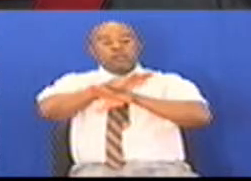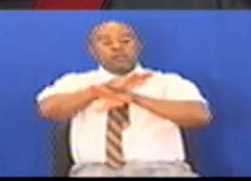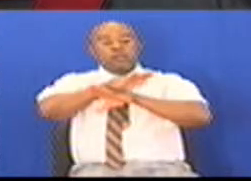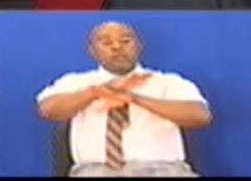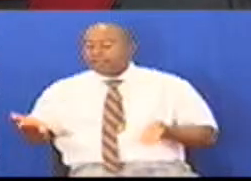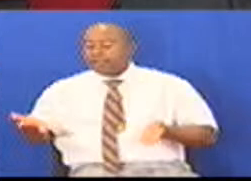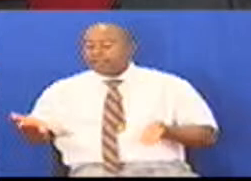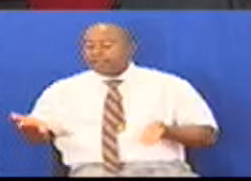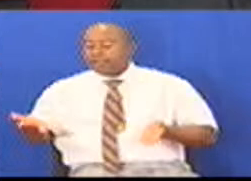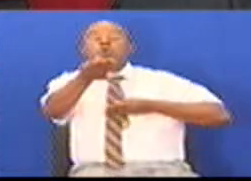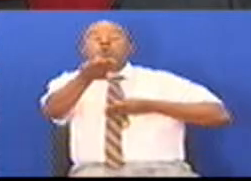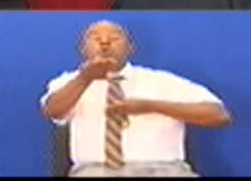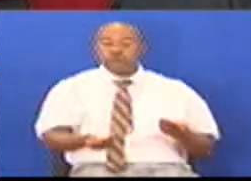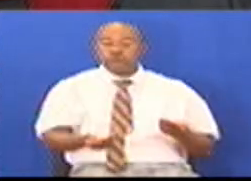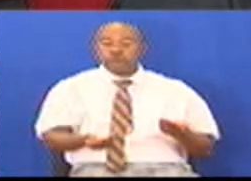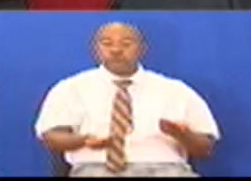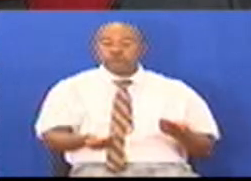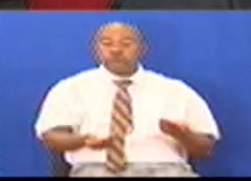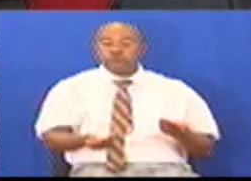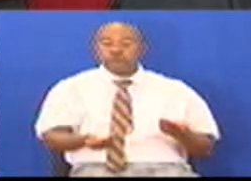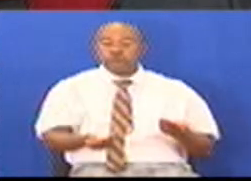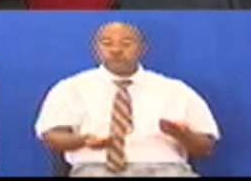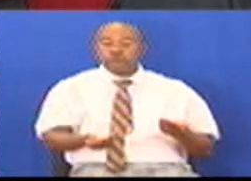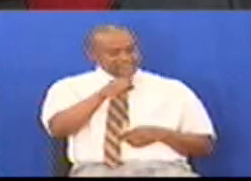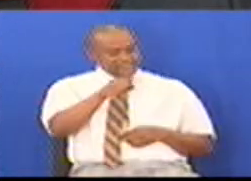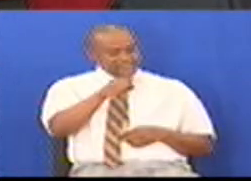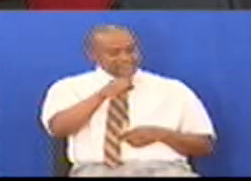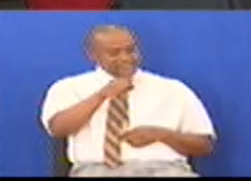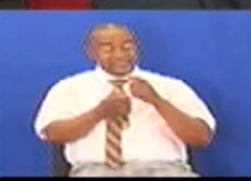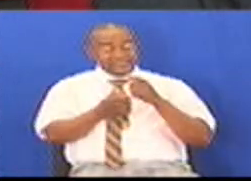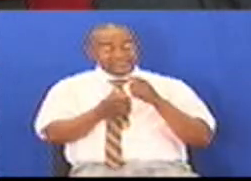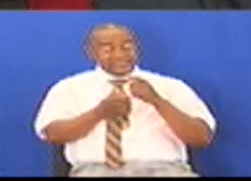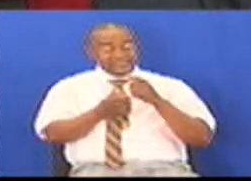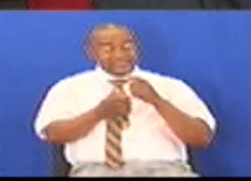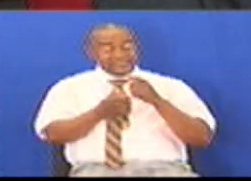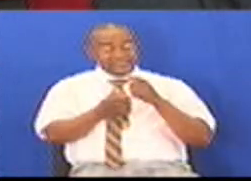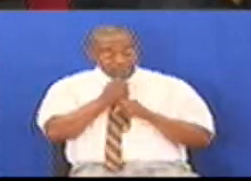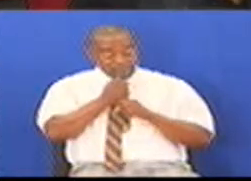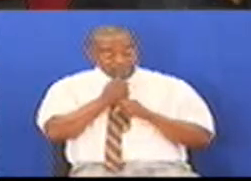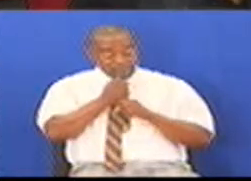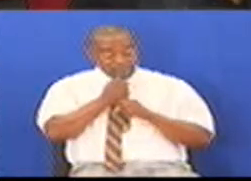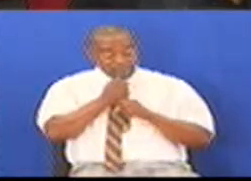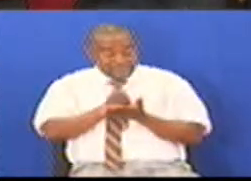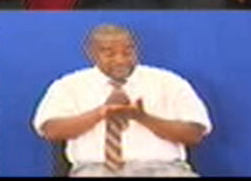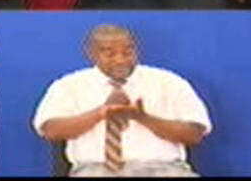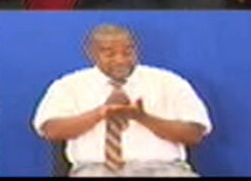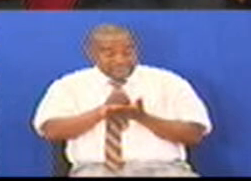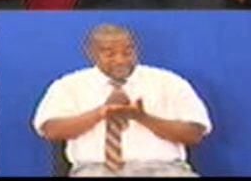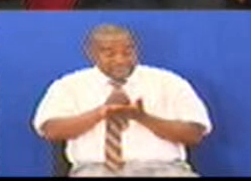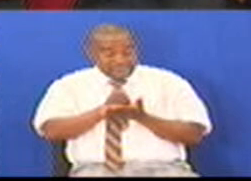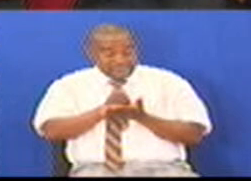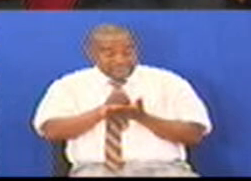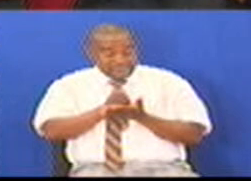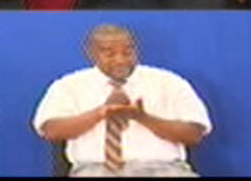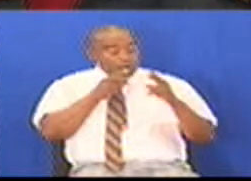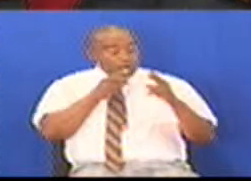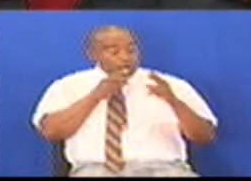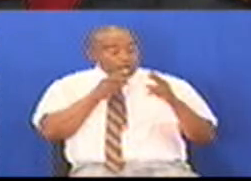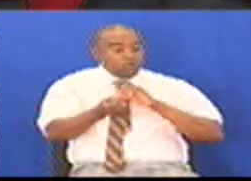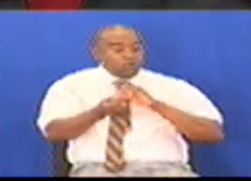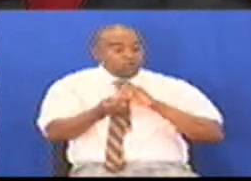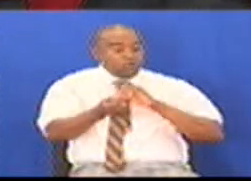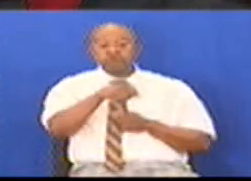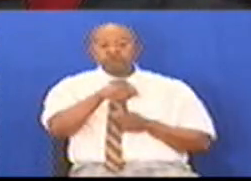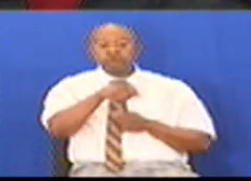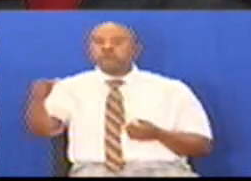uchumi. Hatua hii itasaidia kwa na uhalisia wa budget itakayotatua matatizo ya wananchi kama yalivyopangwa.